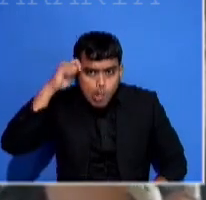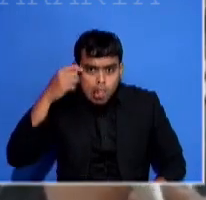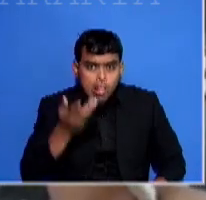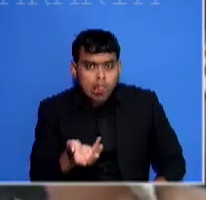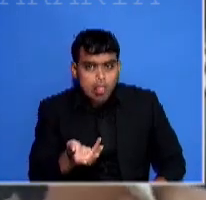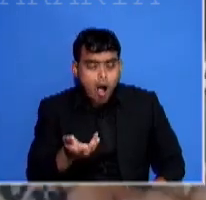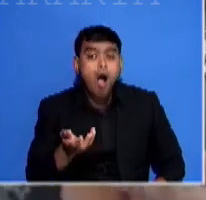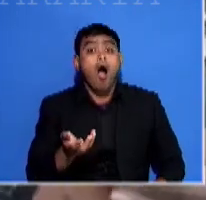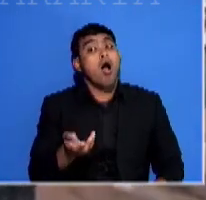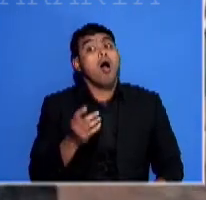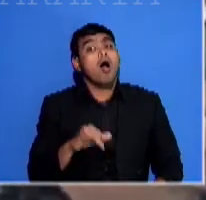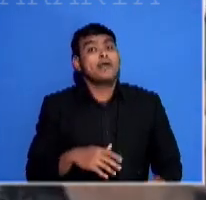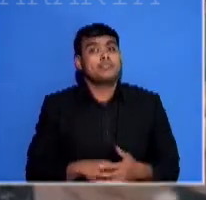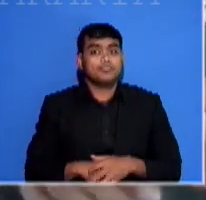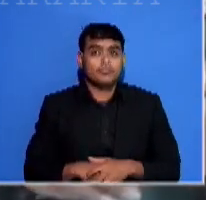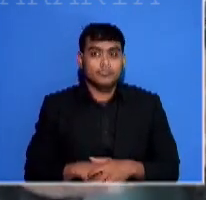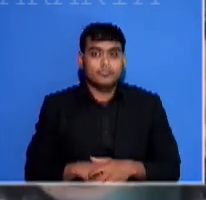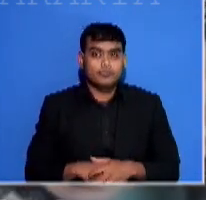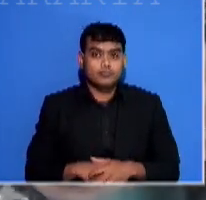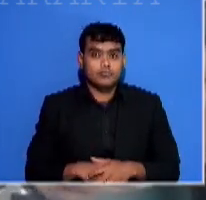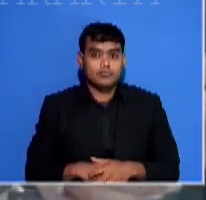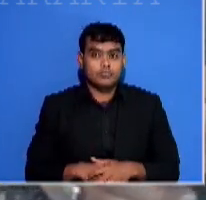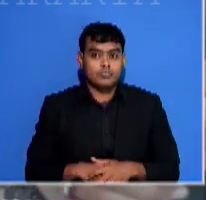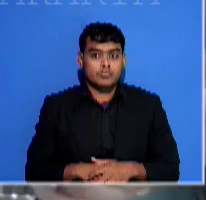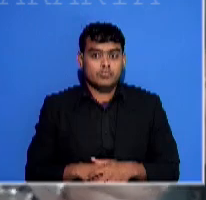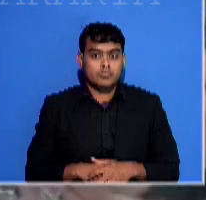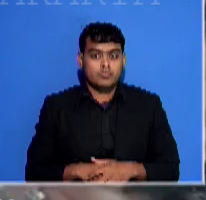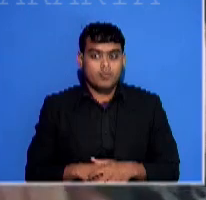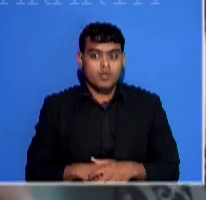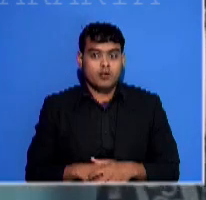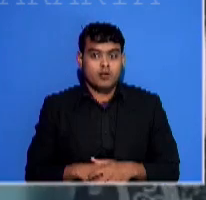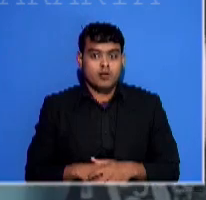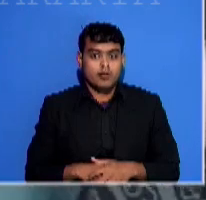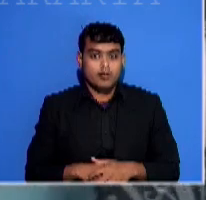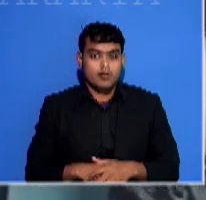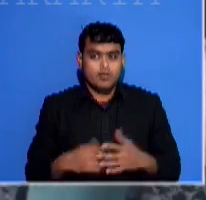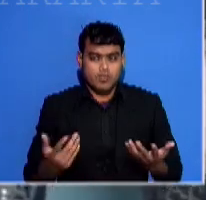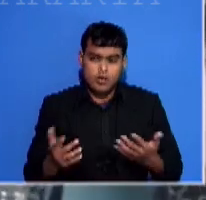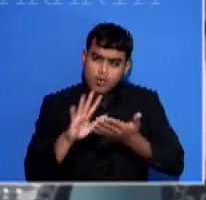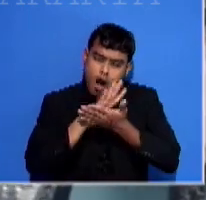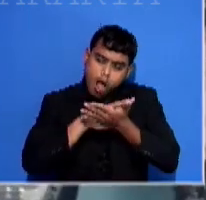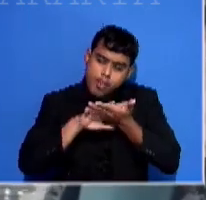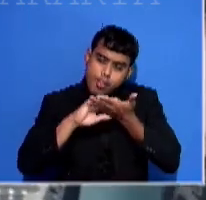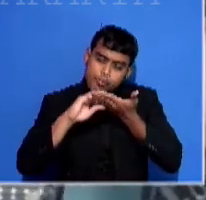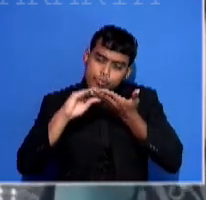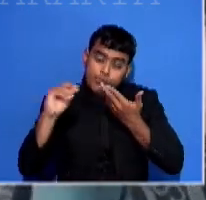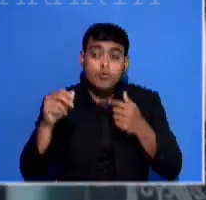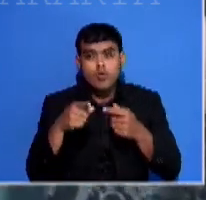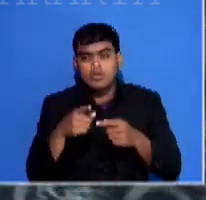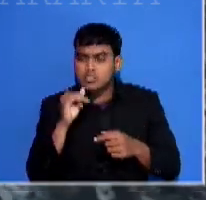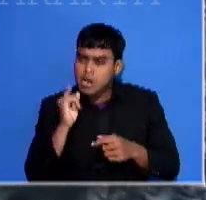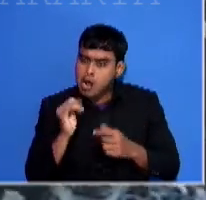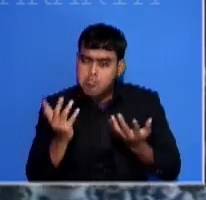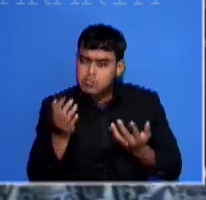apa itu bahasanya? Yang menganyamnya itu halus, harus halus. Kalau salah satu, salah, nggak